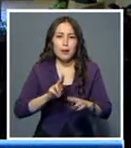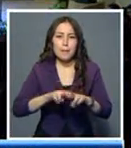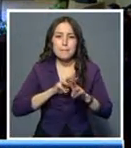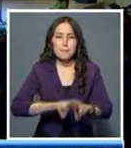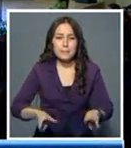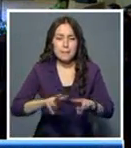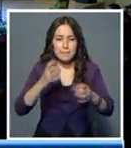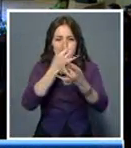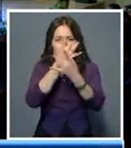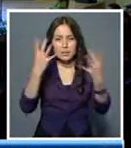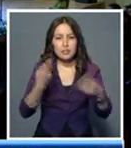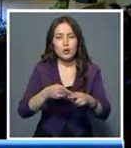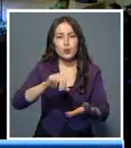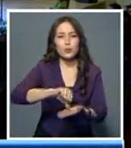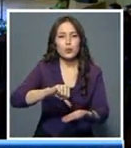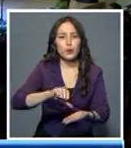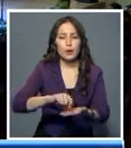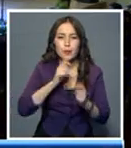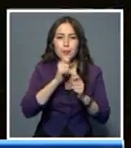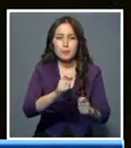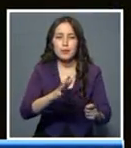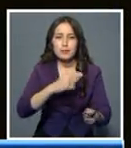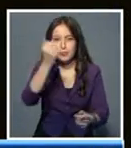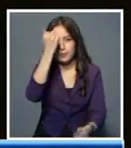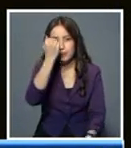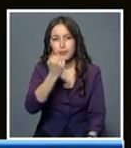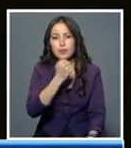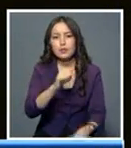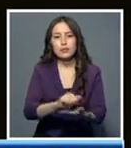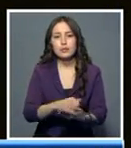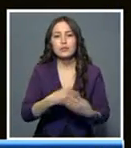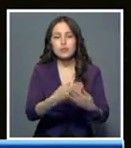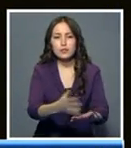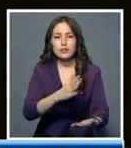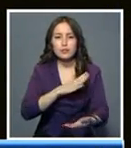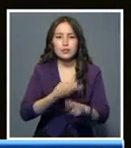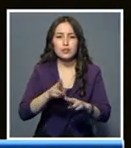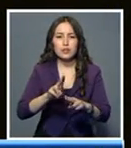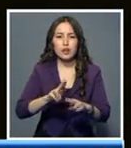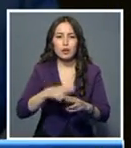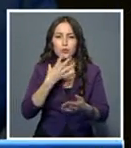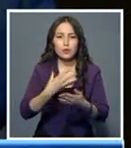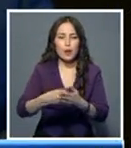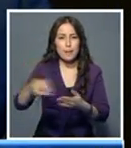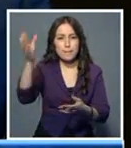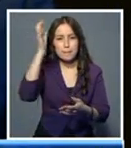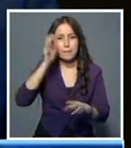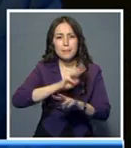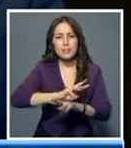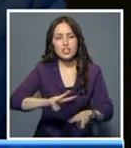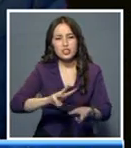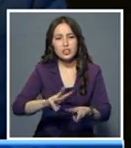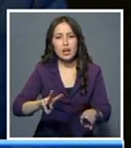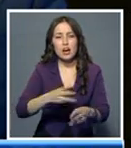қатысып, елбасының 60-қатын табыстады. Онда ұлттық консерваторияны ұзақ жыл басқарып, еліміздегі музыкалық білім беру саласын жоғары деңгейге